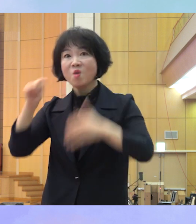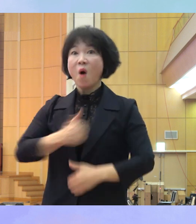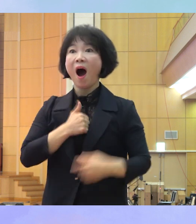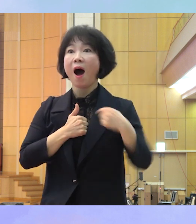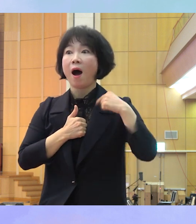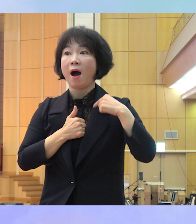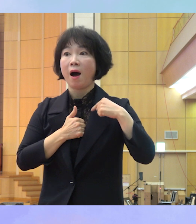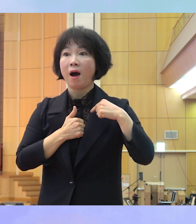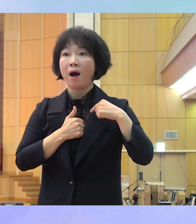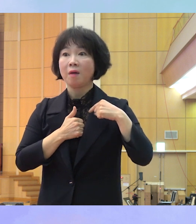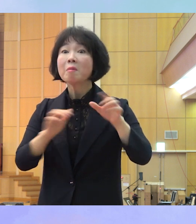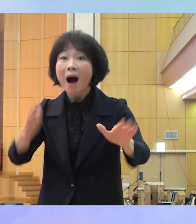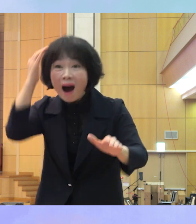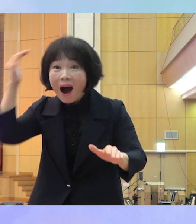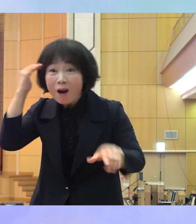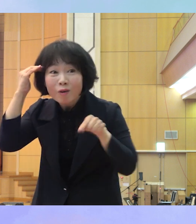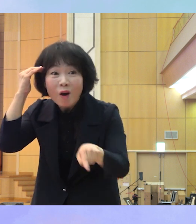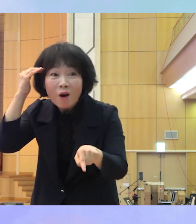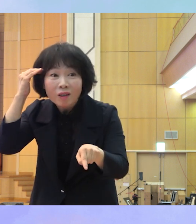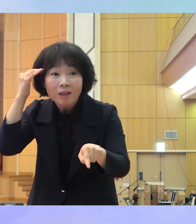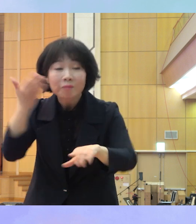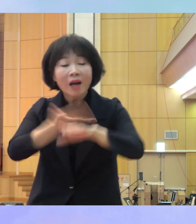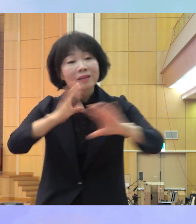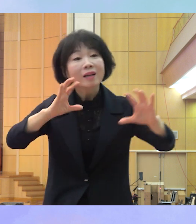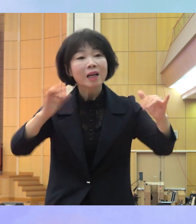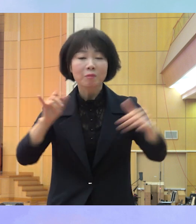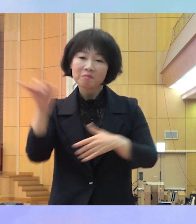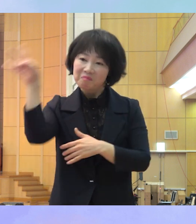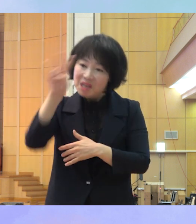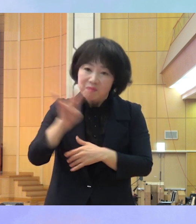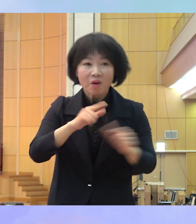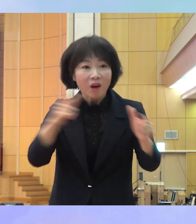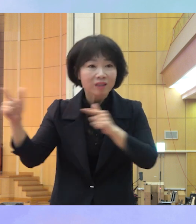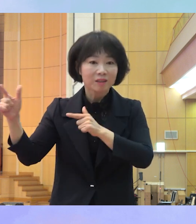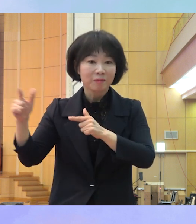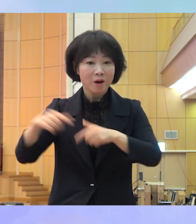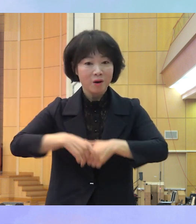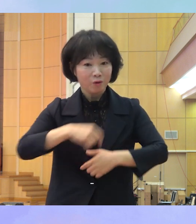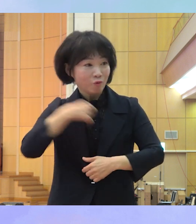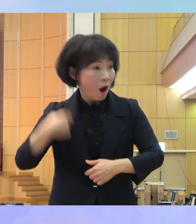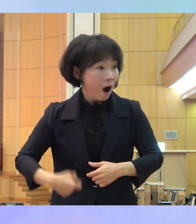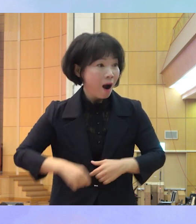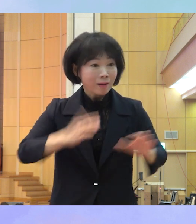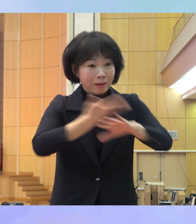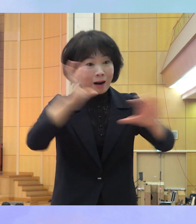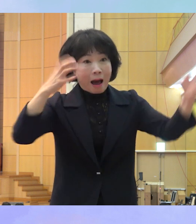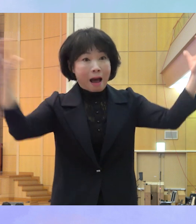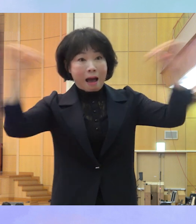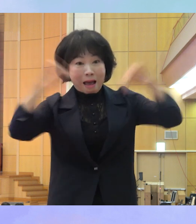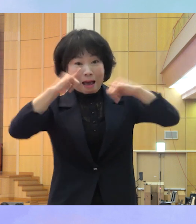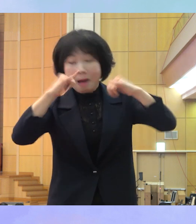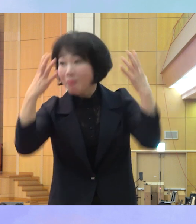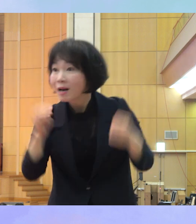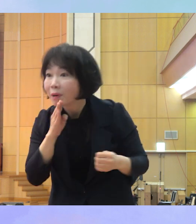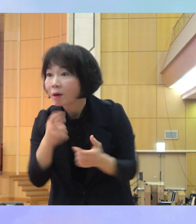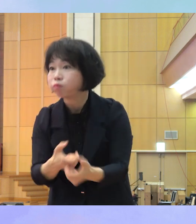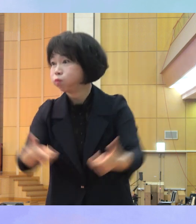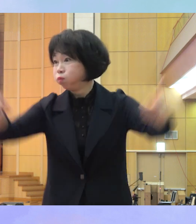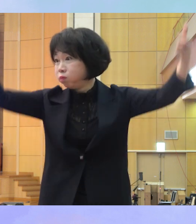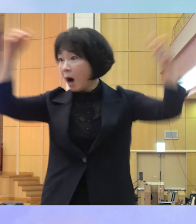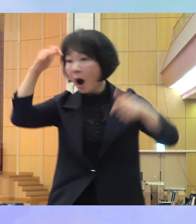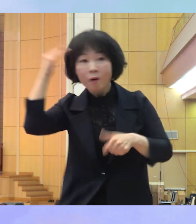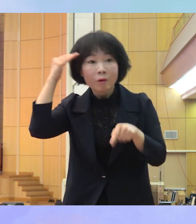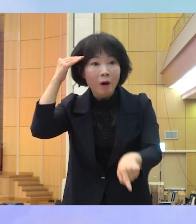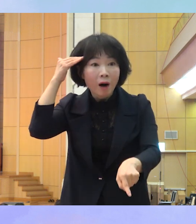요즘엔 뭐 뉴스를 들어보니까 외국에서 뭐 가사 도우미도 지금 외국 사람들이 막 들어오더만 그래요. 이럴